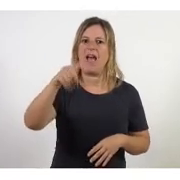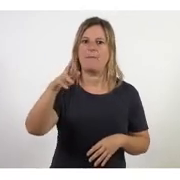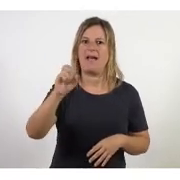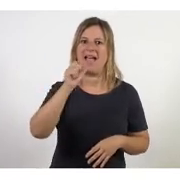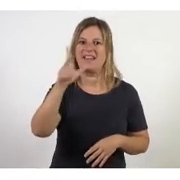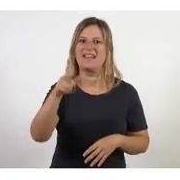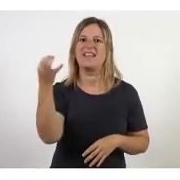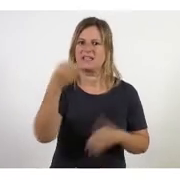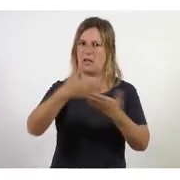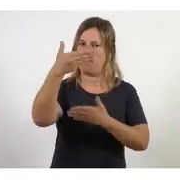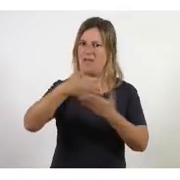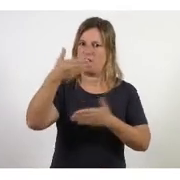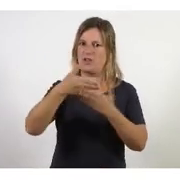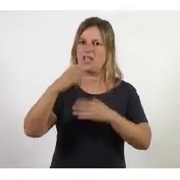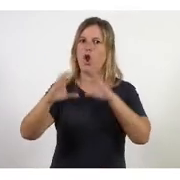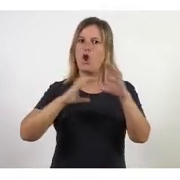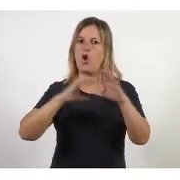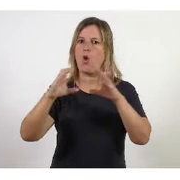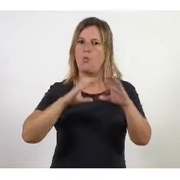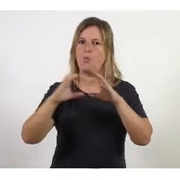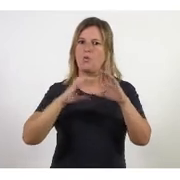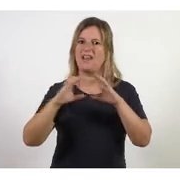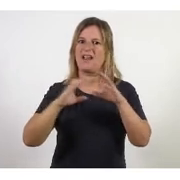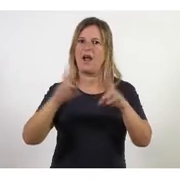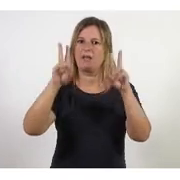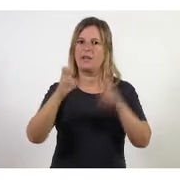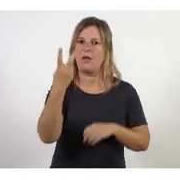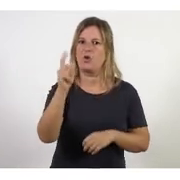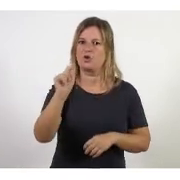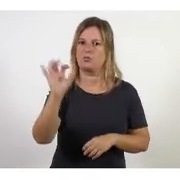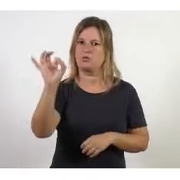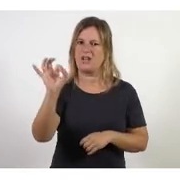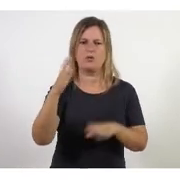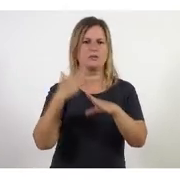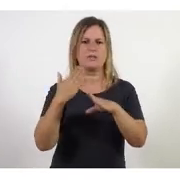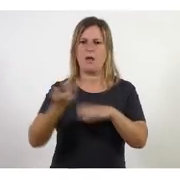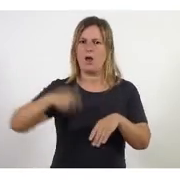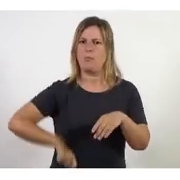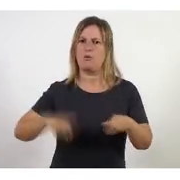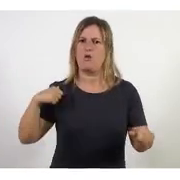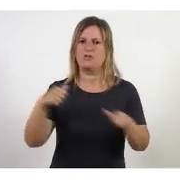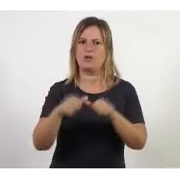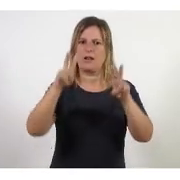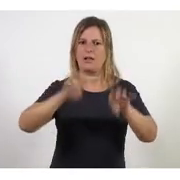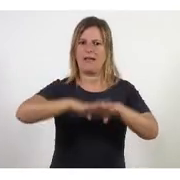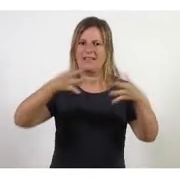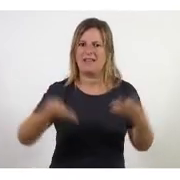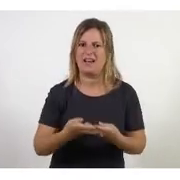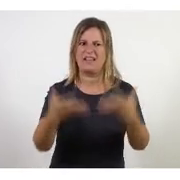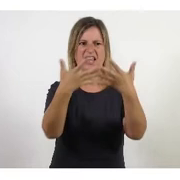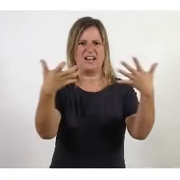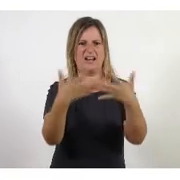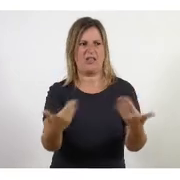comunicació 2.0. Tota la seva activitat professional ha estat relacionada amb internet, ha redactat continguts, ha estat cap de